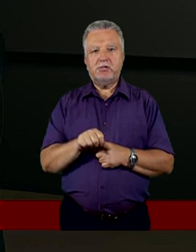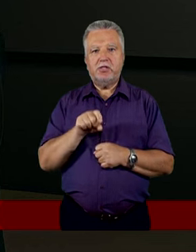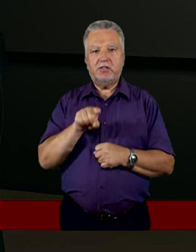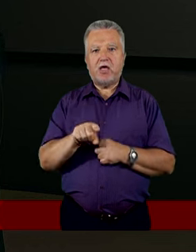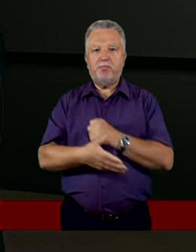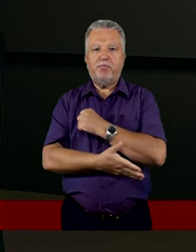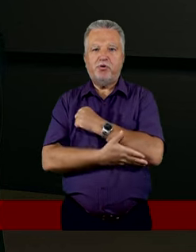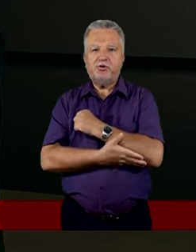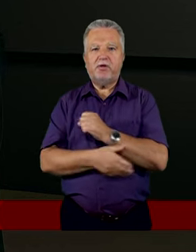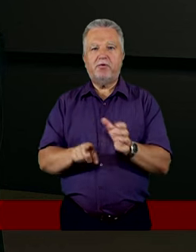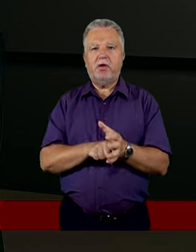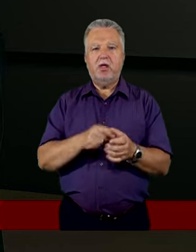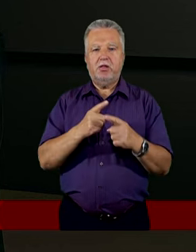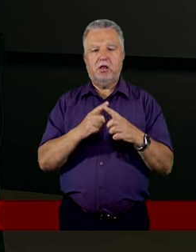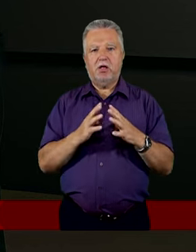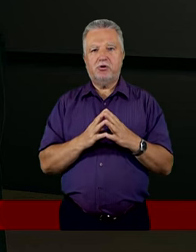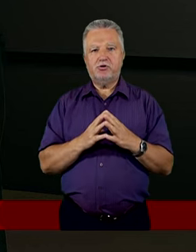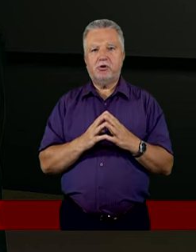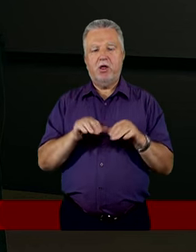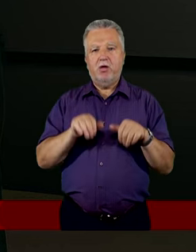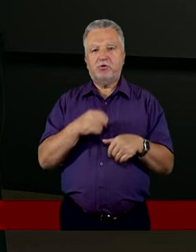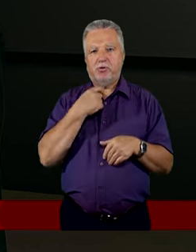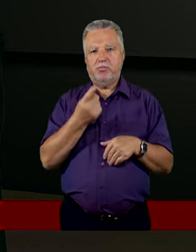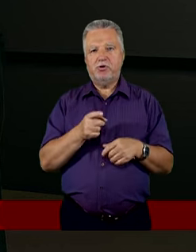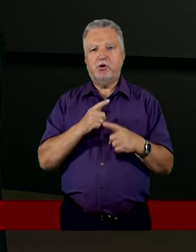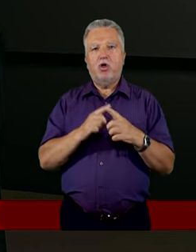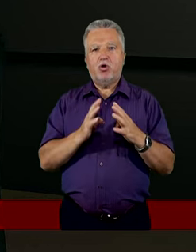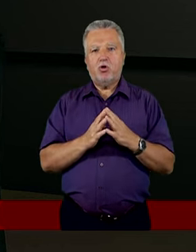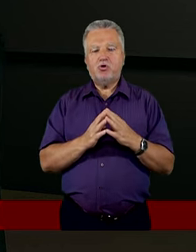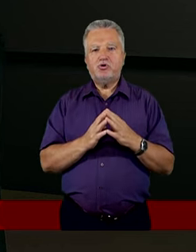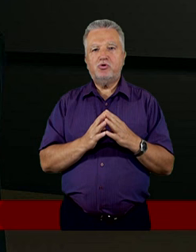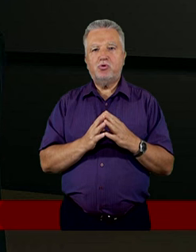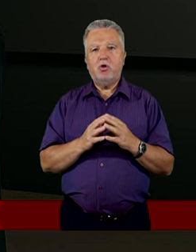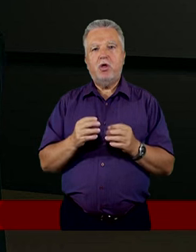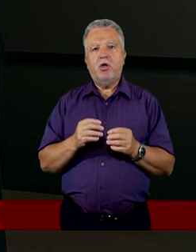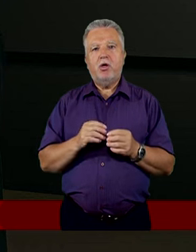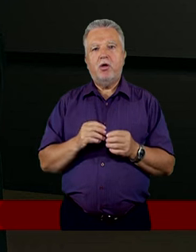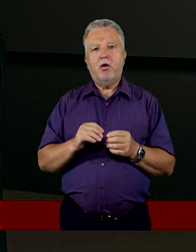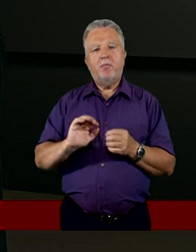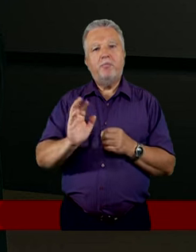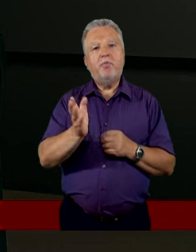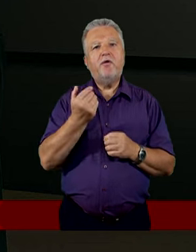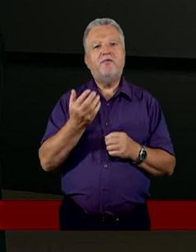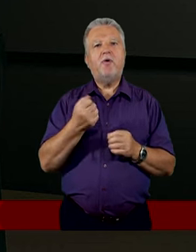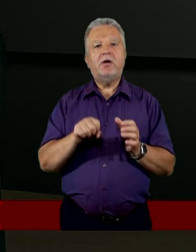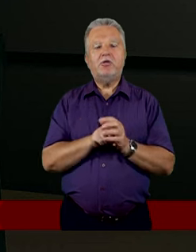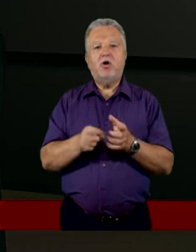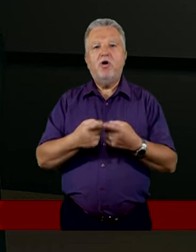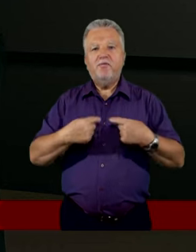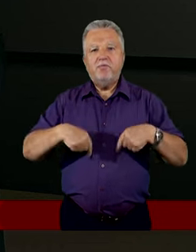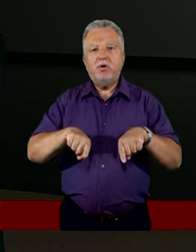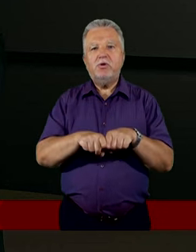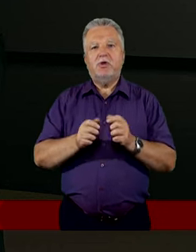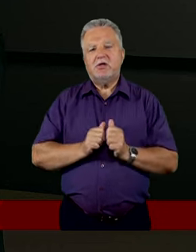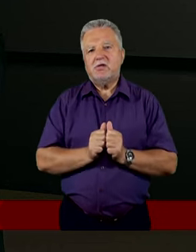jest czymś tak podstawowym dla Kościoła. Możemy powiedzieć, że Kościół został powołany do spełnienia